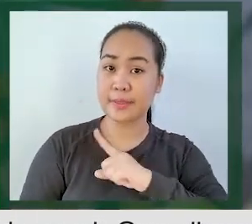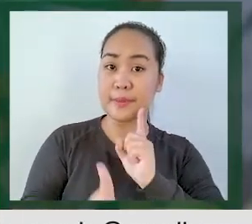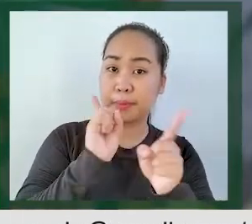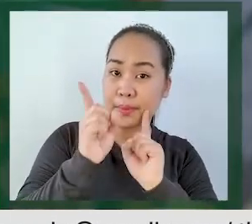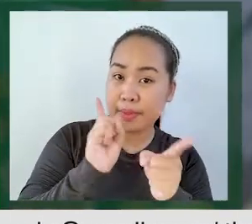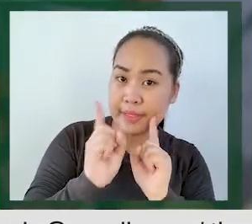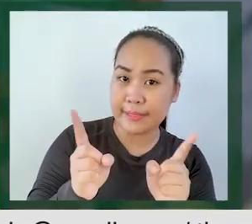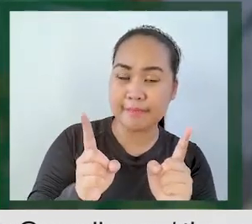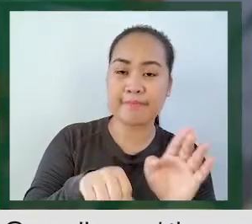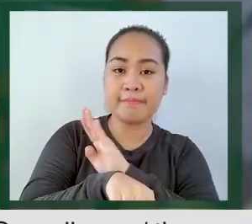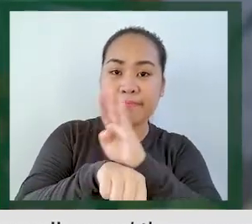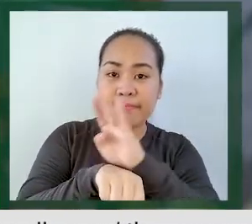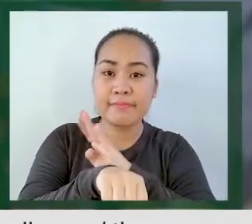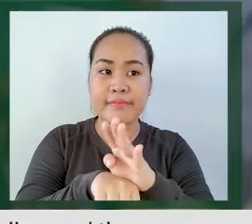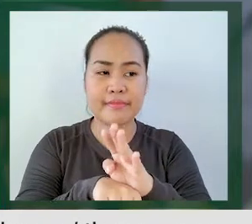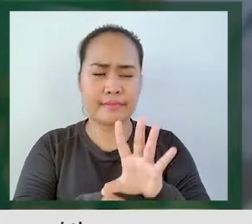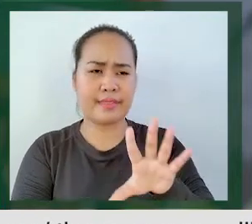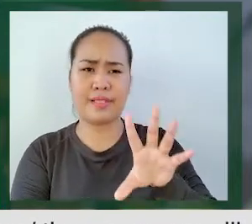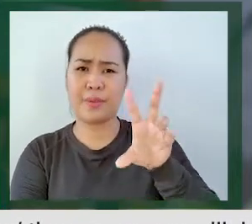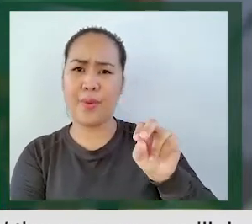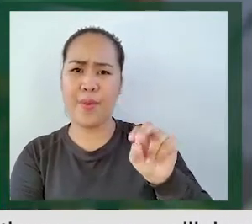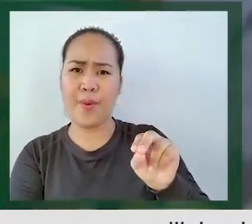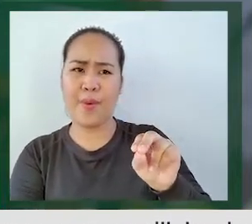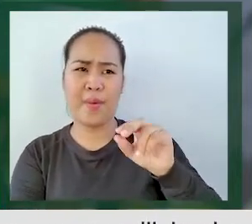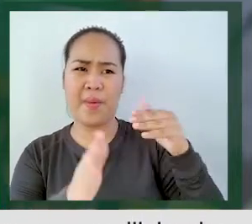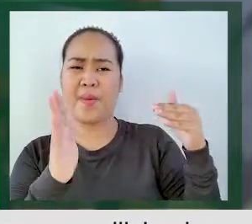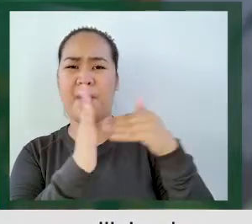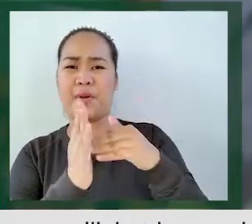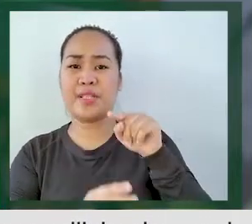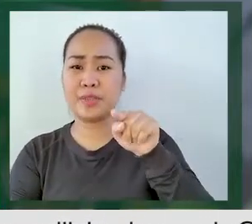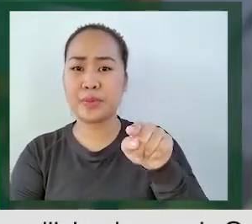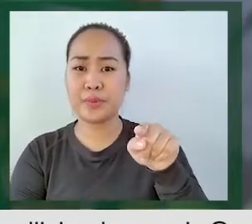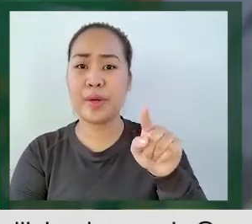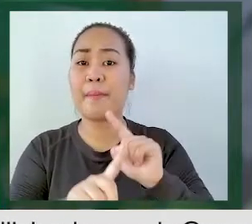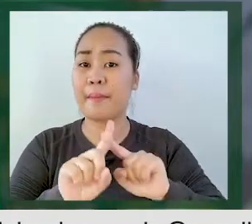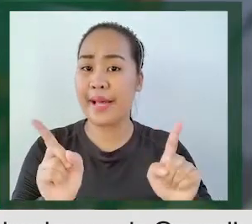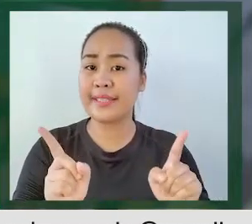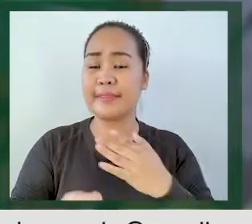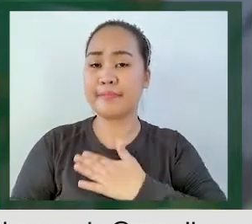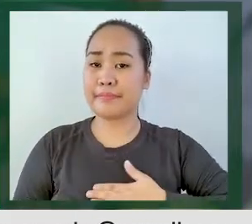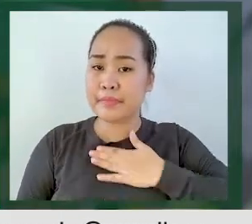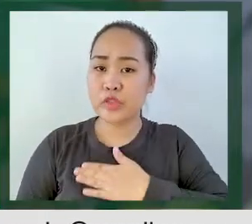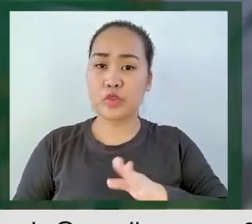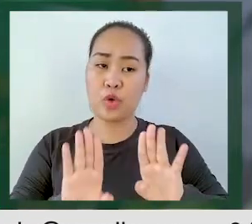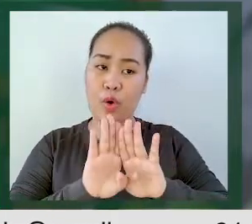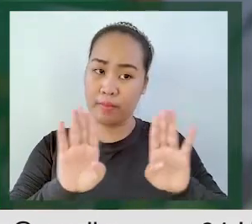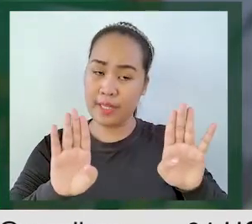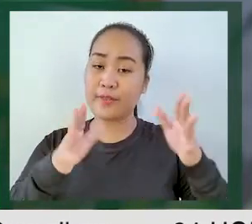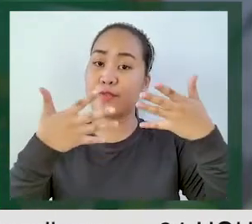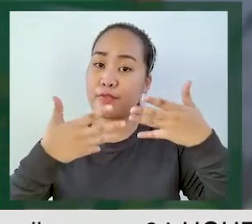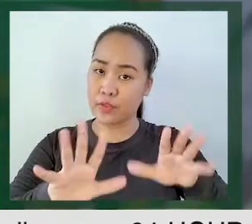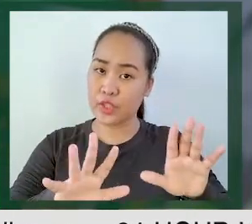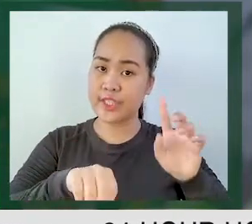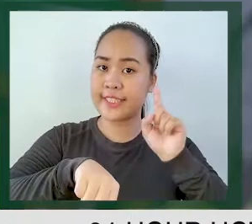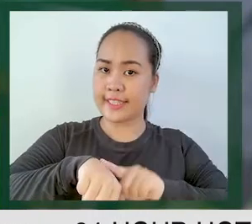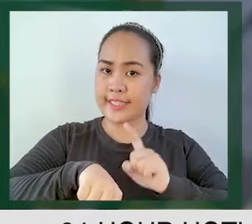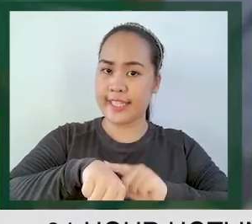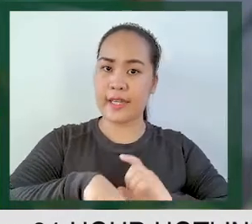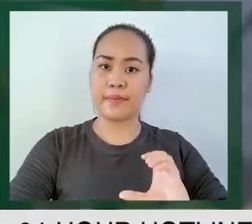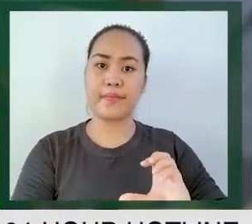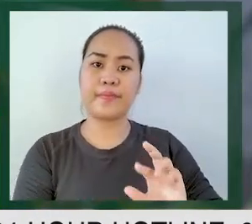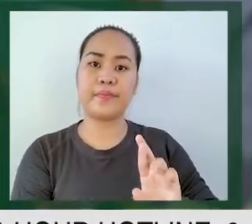buhay, pero ang sa amin lamang po is, pagbukas kasi kayo after curfew time, parang binibigyan natin ng